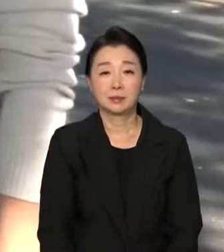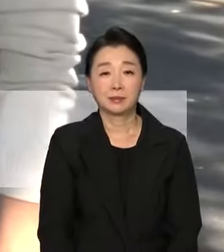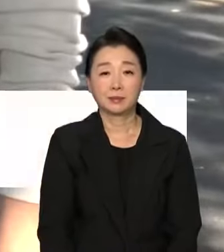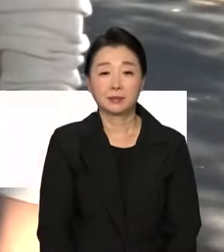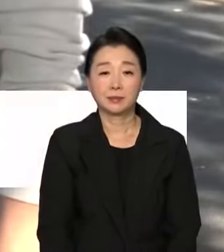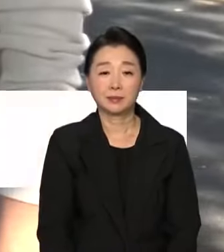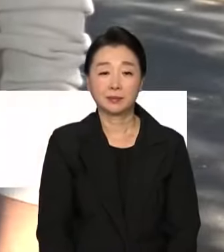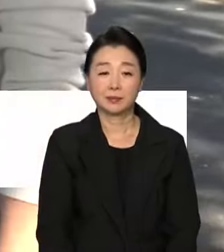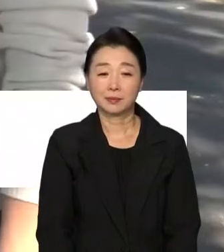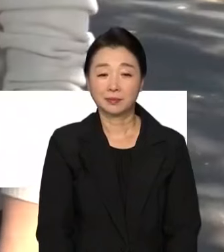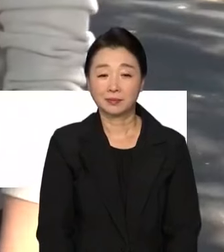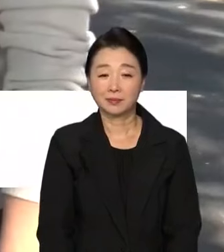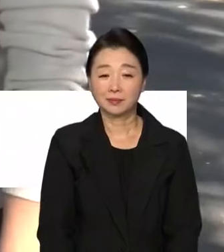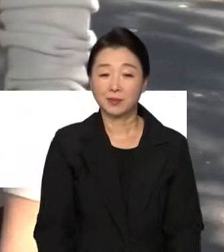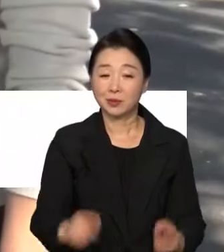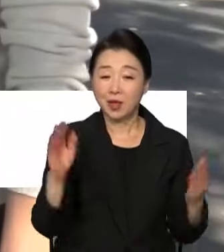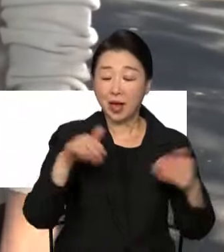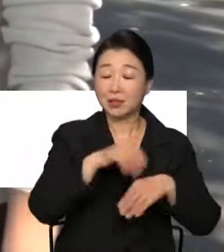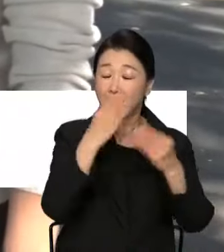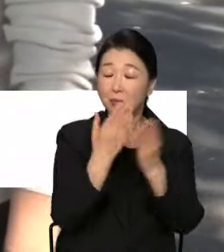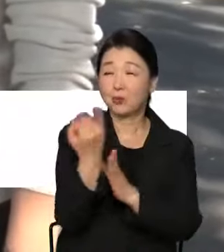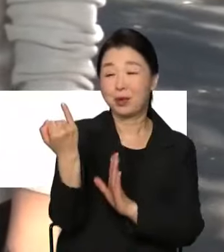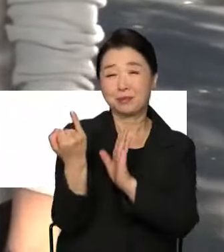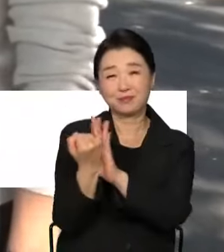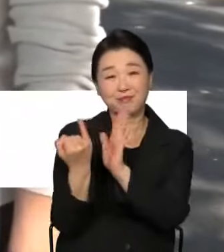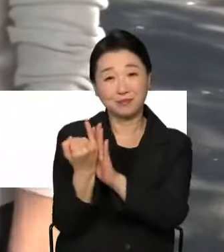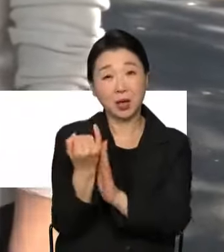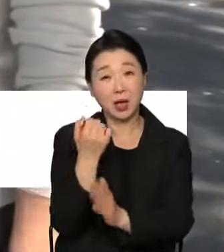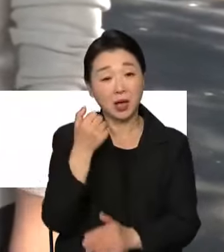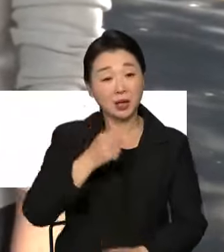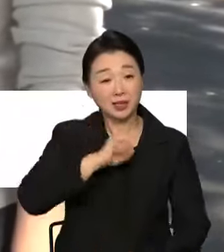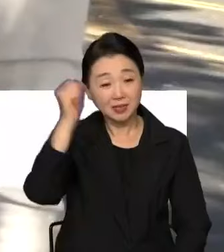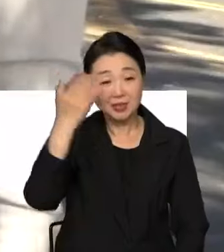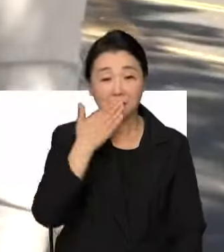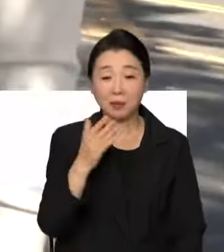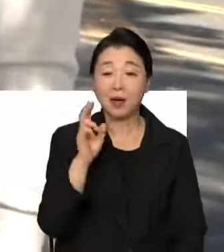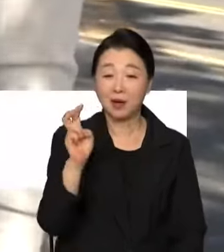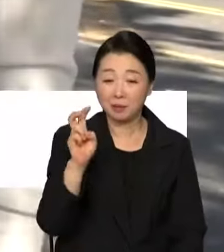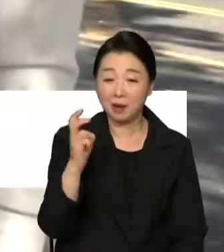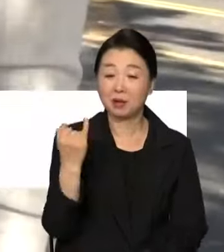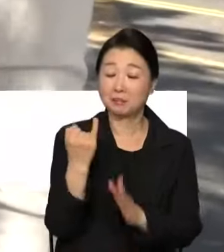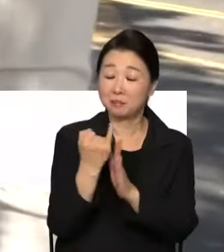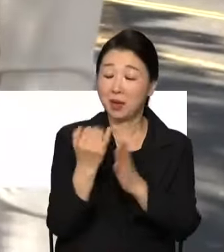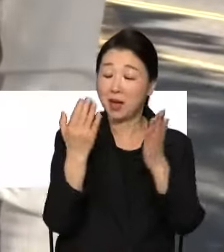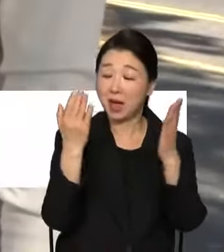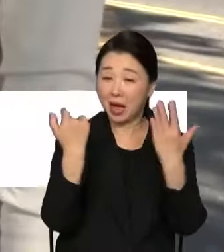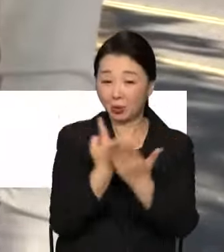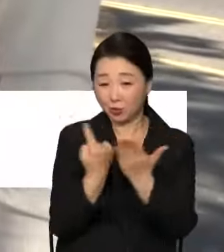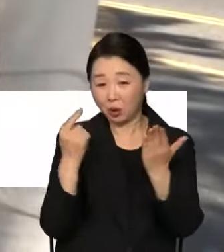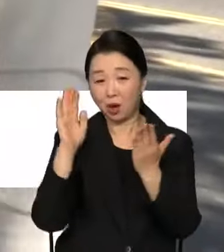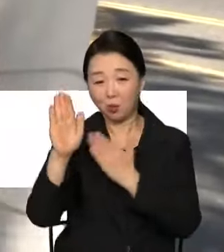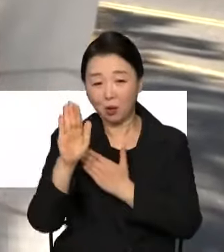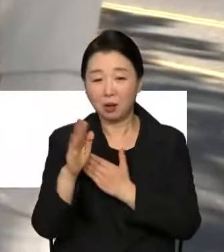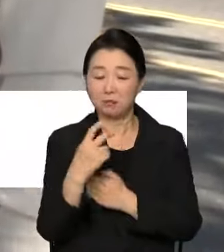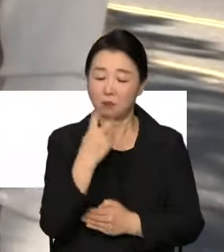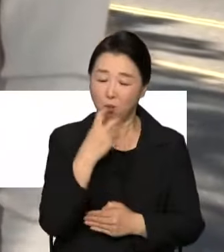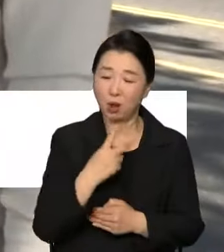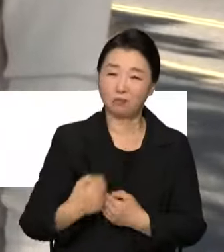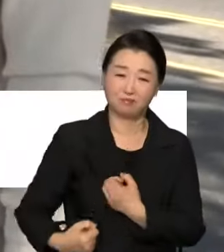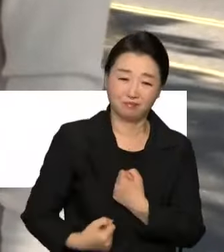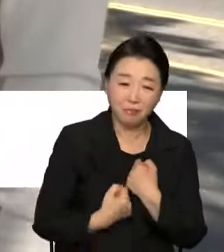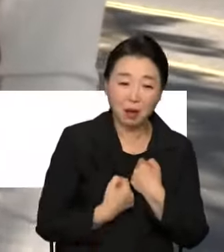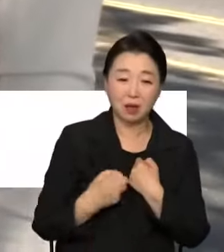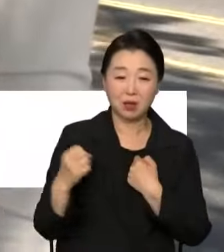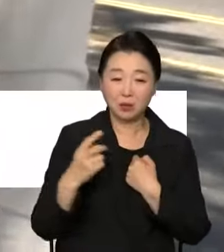Feels like we've all kind of had the same consensus of just feeling pretty confident. I'm just a little bit worried about after she leaves,